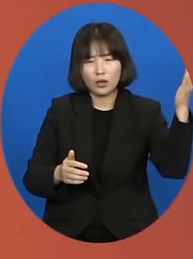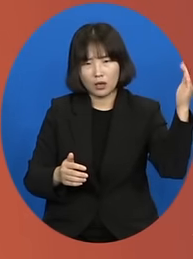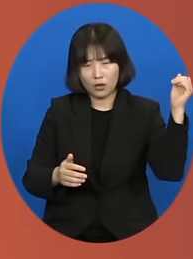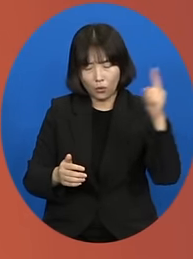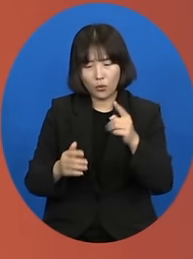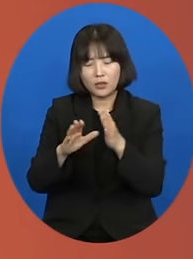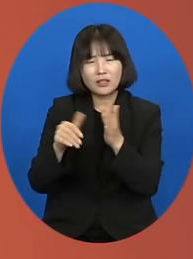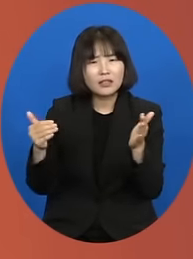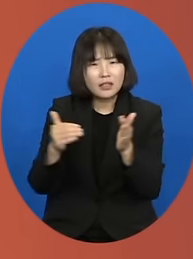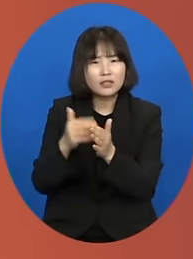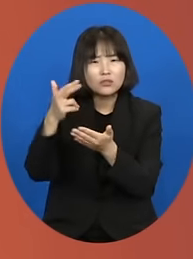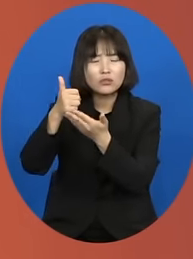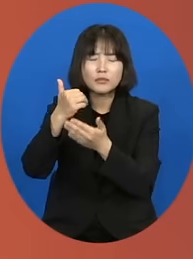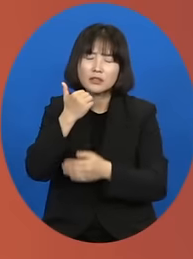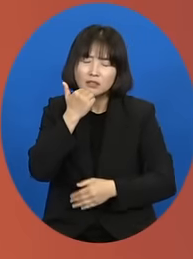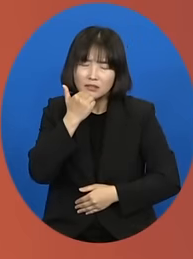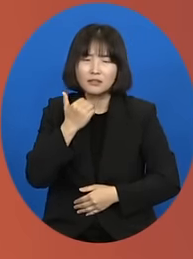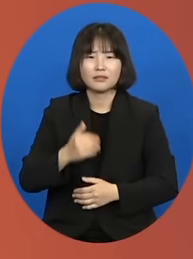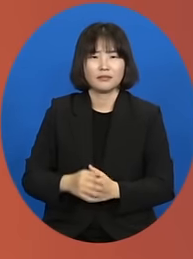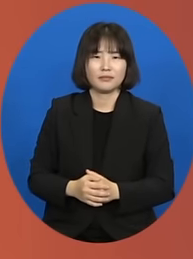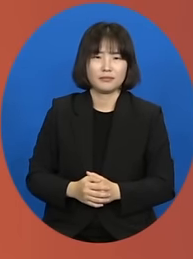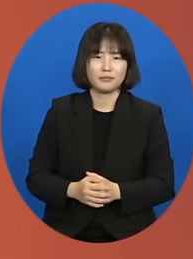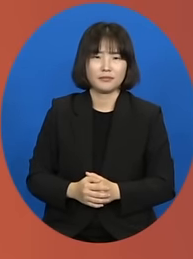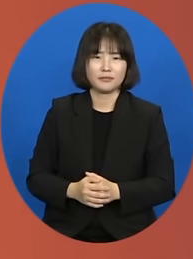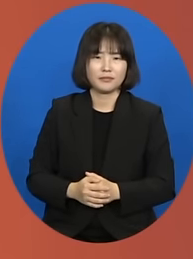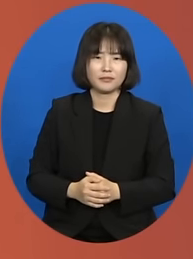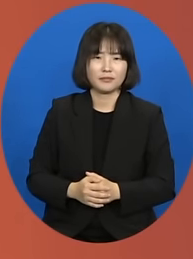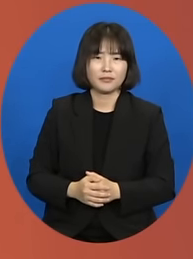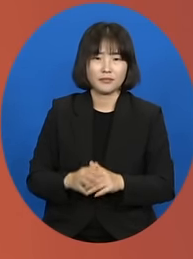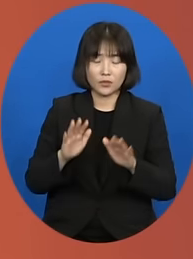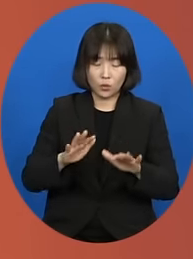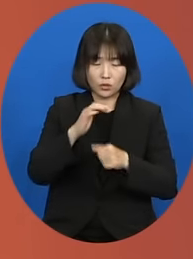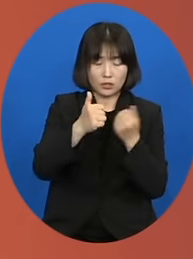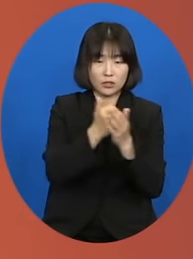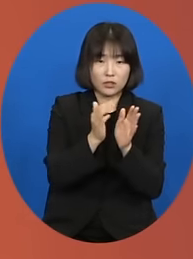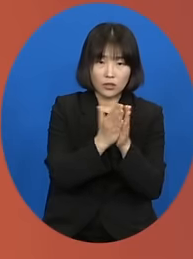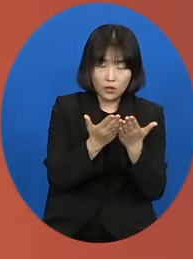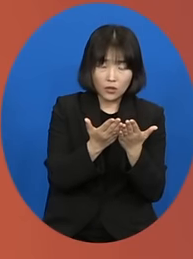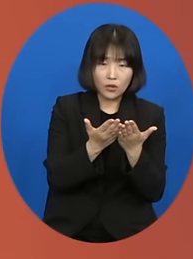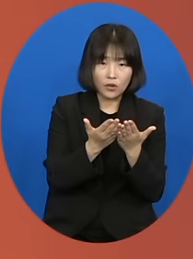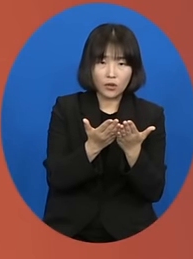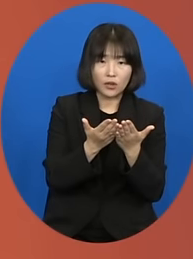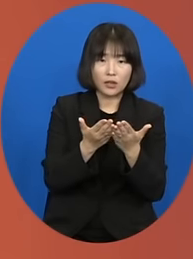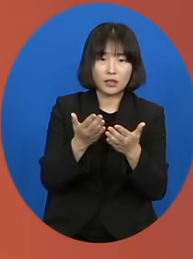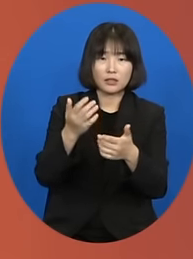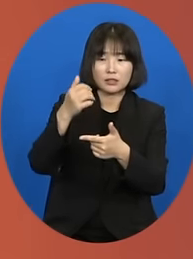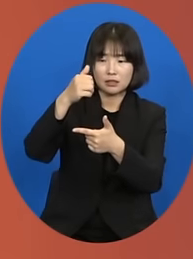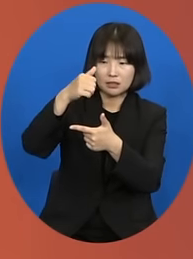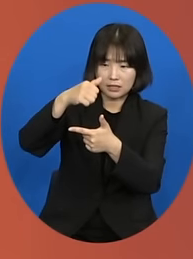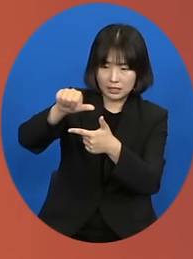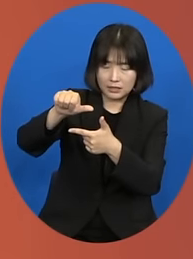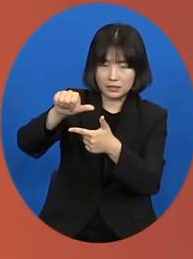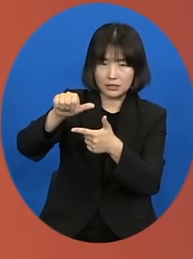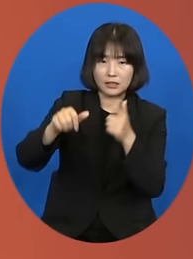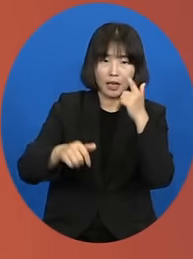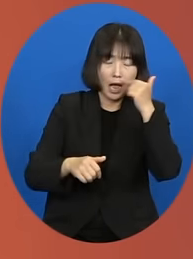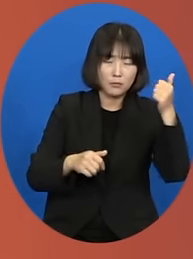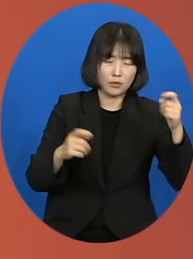가운데 가장 많이 기록되어져 있는 것은 그 큰아들과 그 아버지가 논쟁하는 부분입니다.